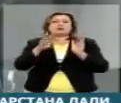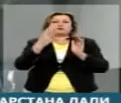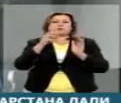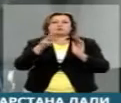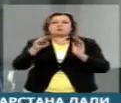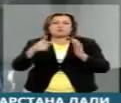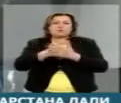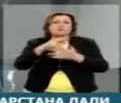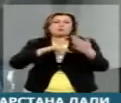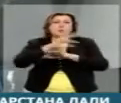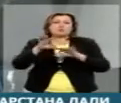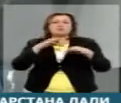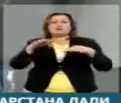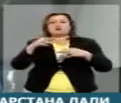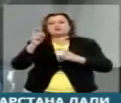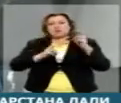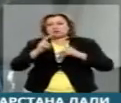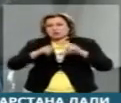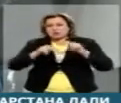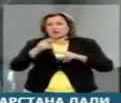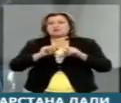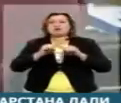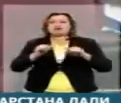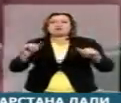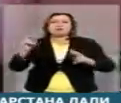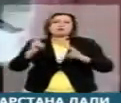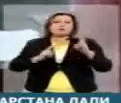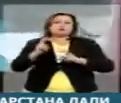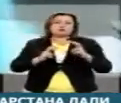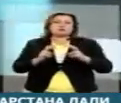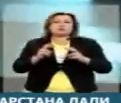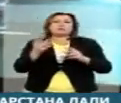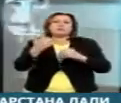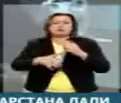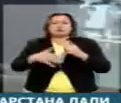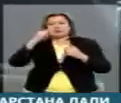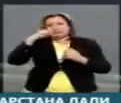тенге. Новые проекты в сфере автомобилестроения – это расширение промышленной кооперации между